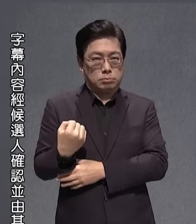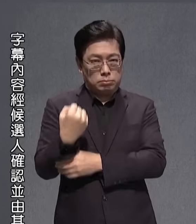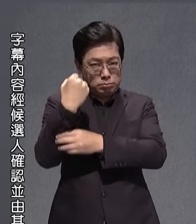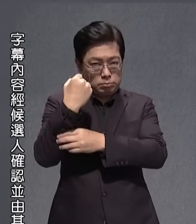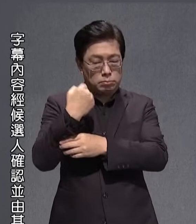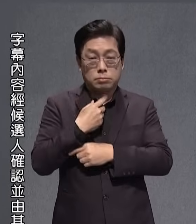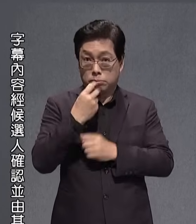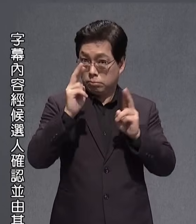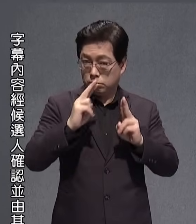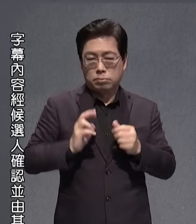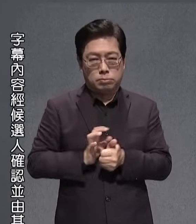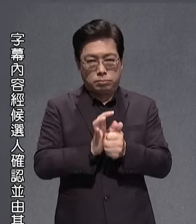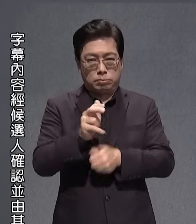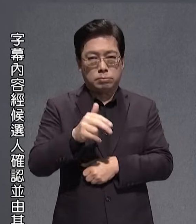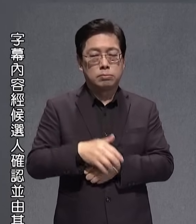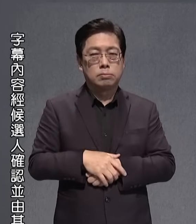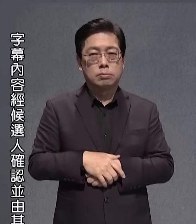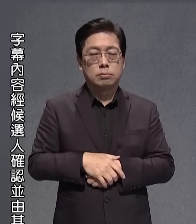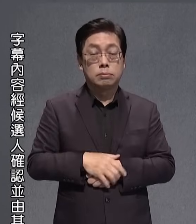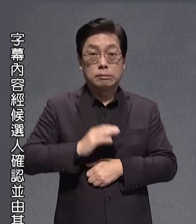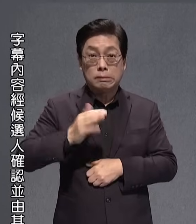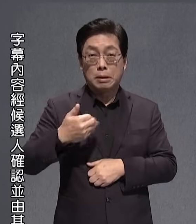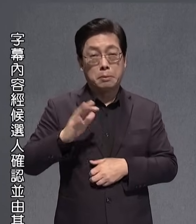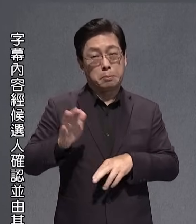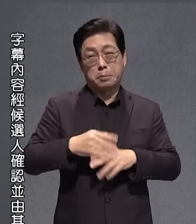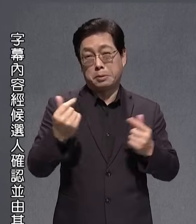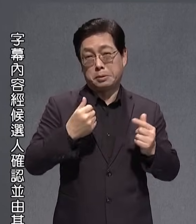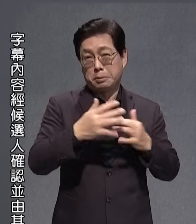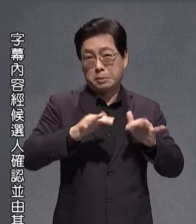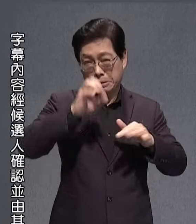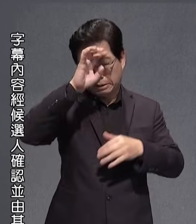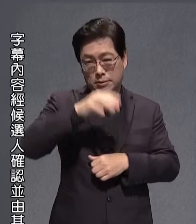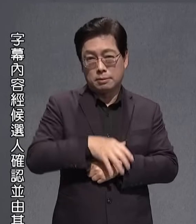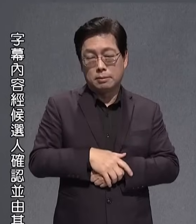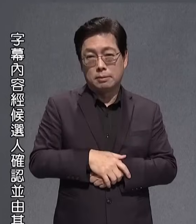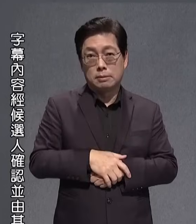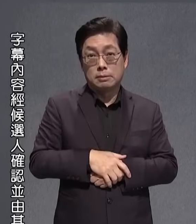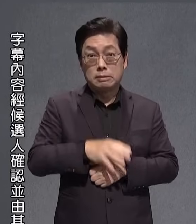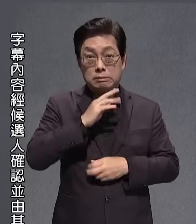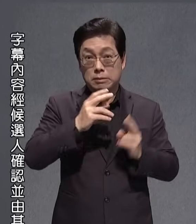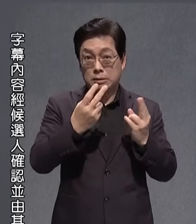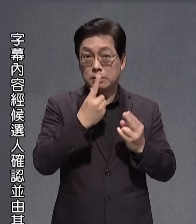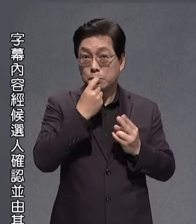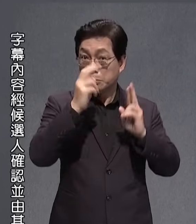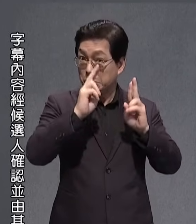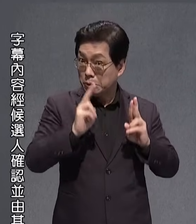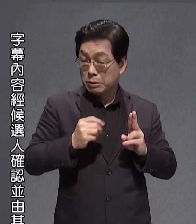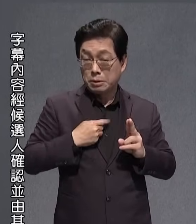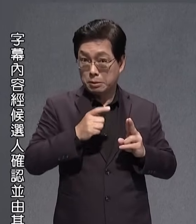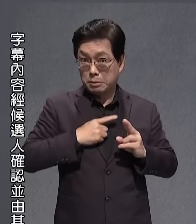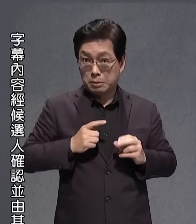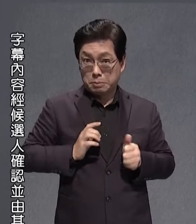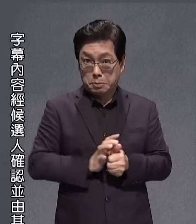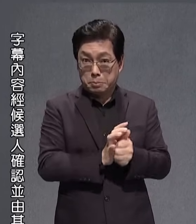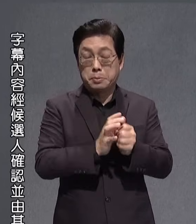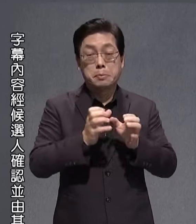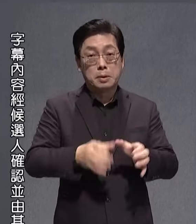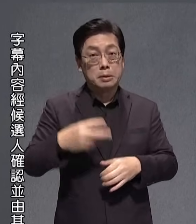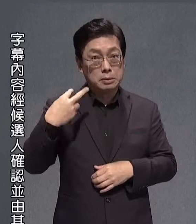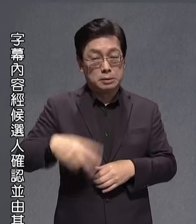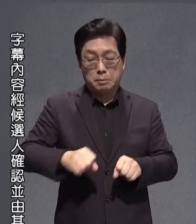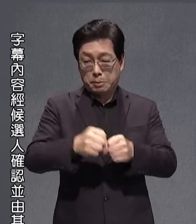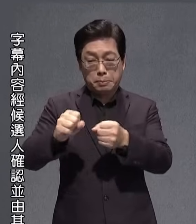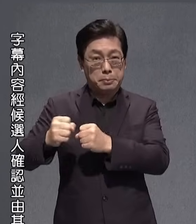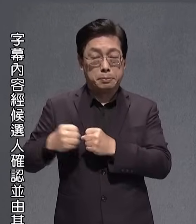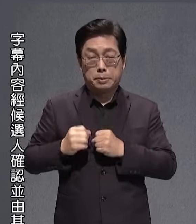发展绿能的，但是我不像民进党政府这样子，在发展绿能的同时，欧北破坏